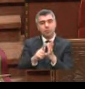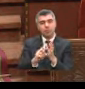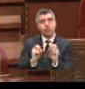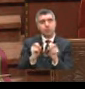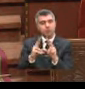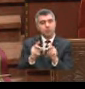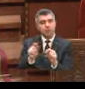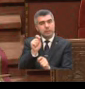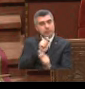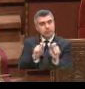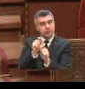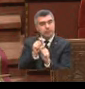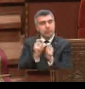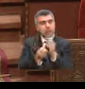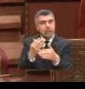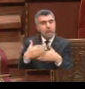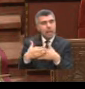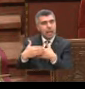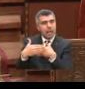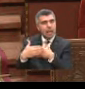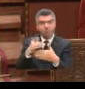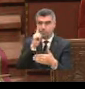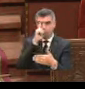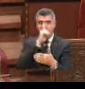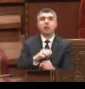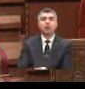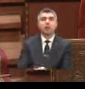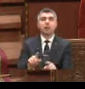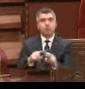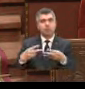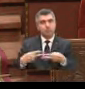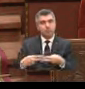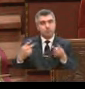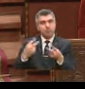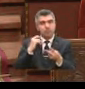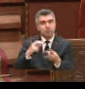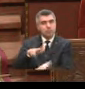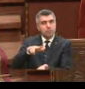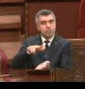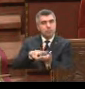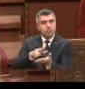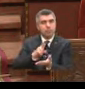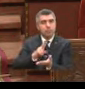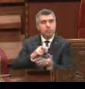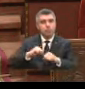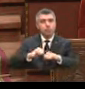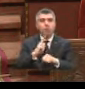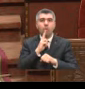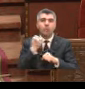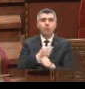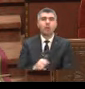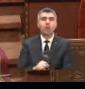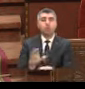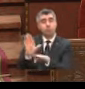في الصياغة ديالها، وفي القريب العاجل إن شاء الله غتطرح على مسطرة المصادقة وتنادي